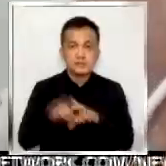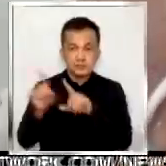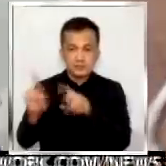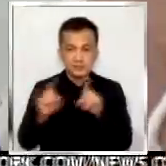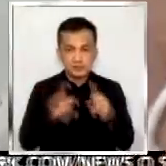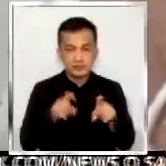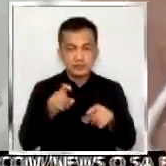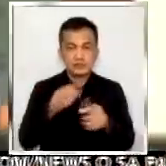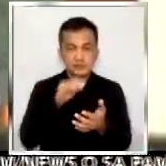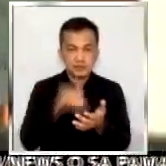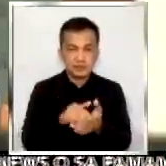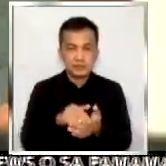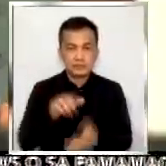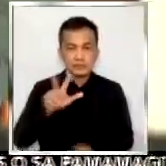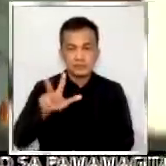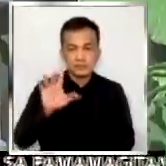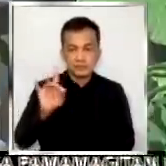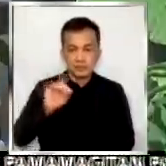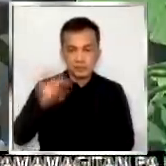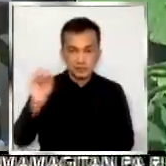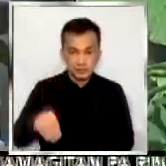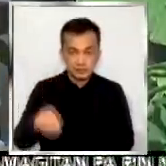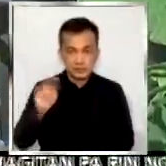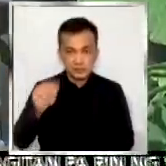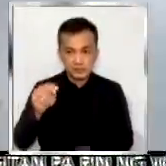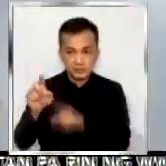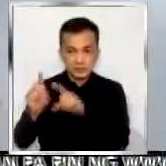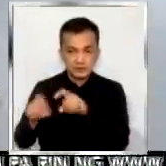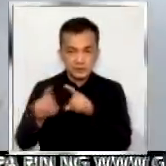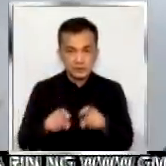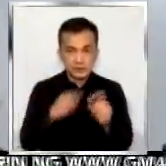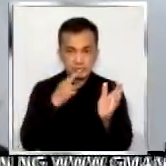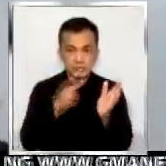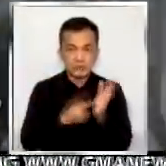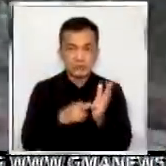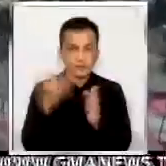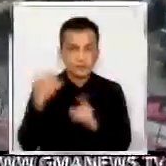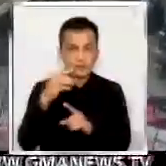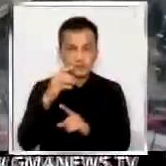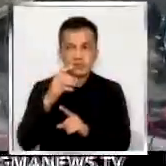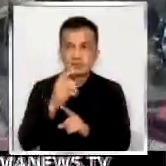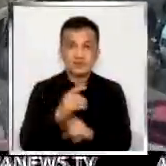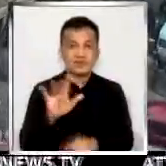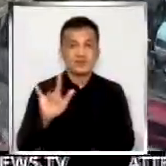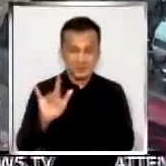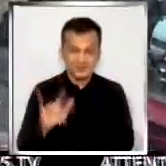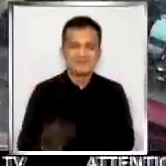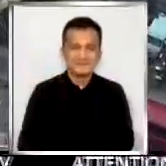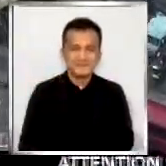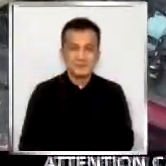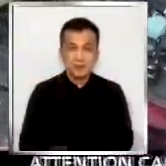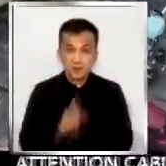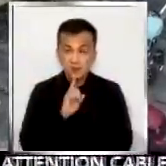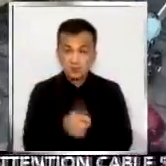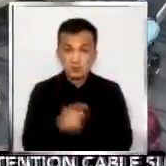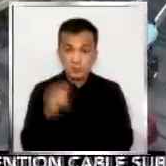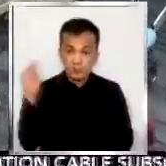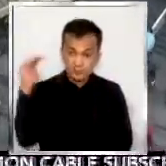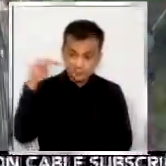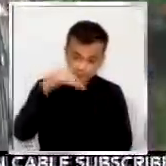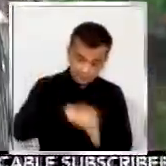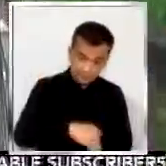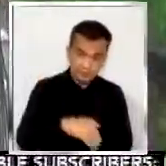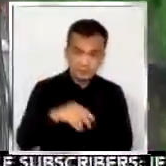38% lang ng mga kailangang itest ang nai-report noong December 25. Kung tunay ngang pababa na ang kaso sa